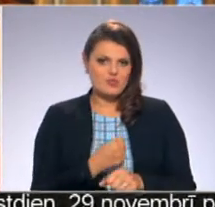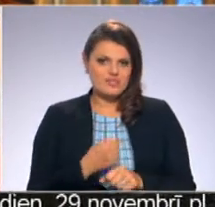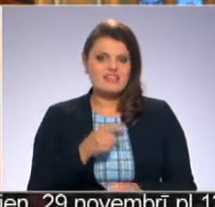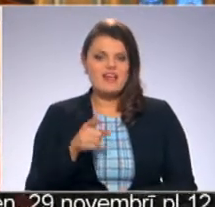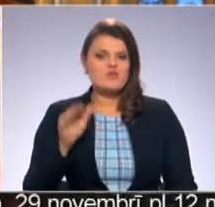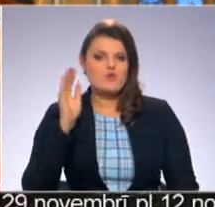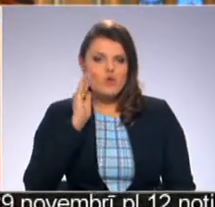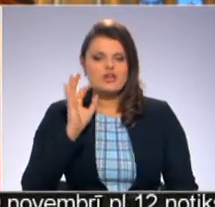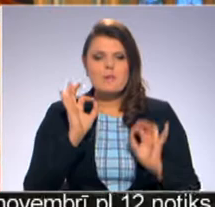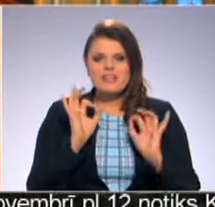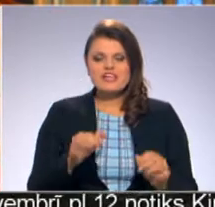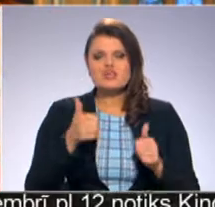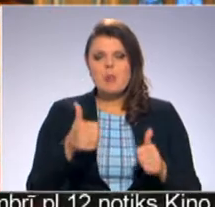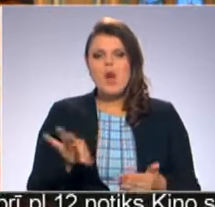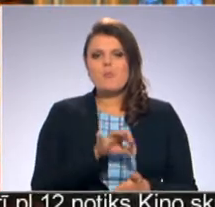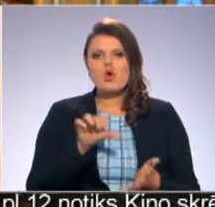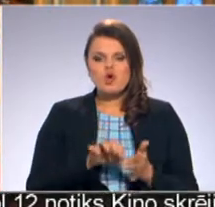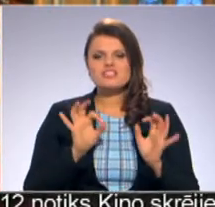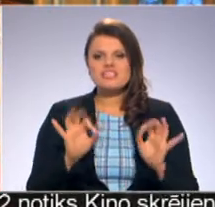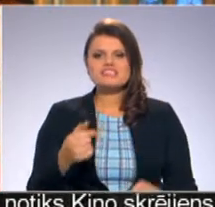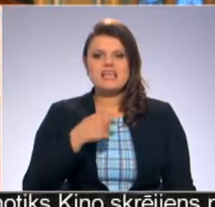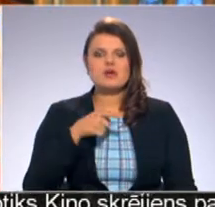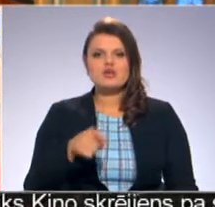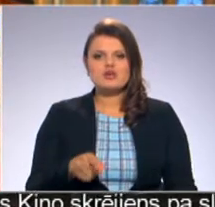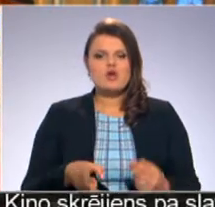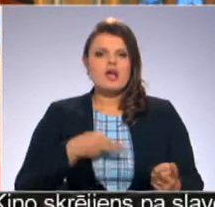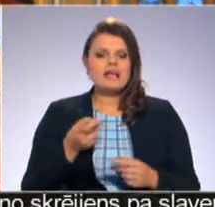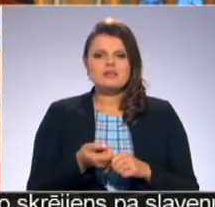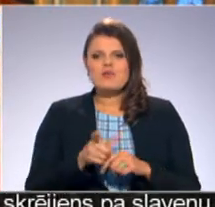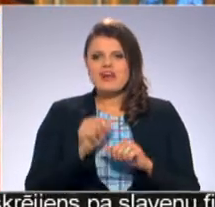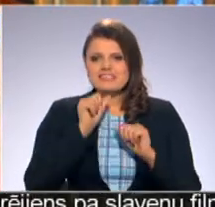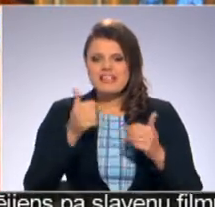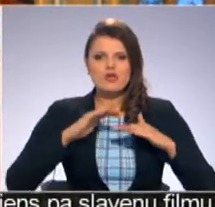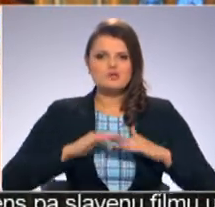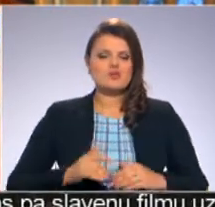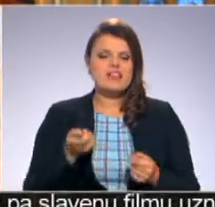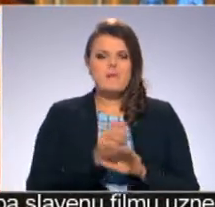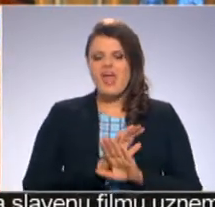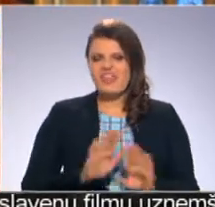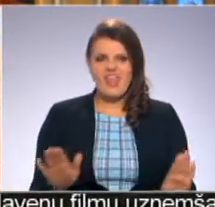viņi noklausīsies patiešām labu koncertu, ticiet man, šo kaislību vairs nevarēs noslāpēt nekad.